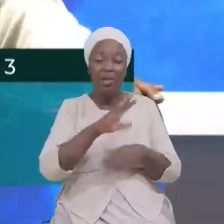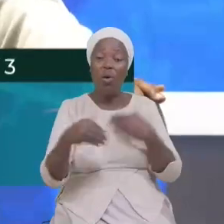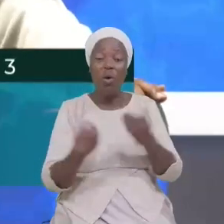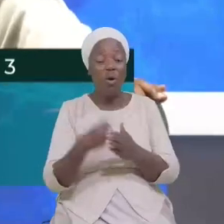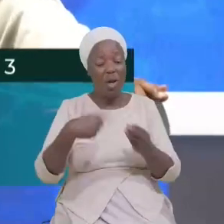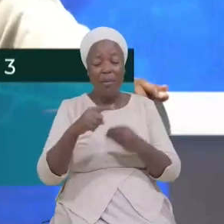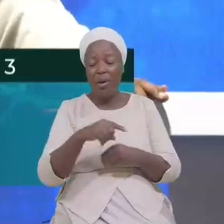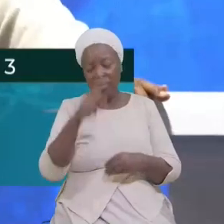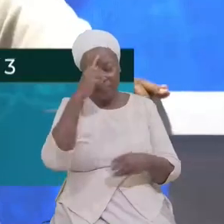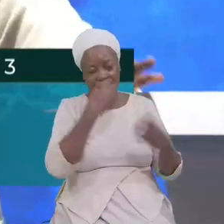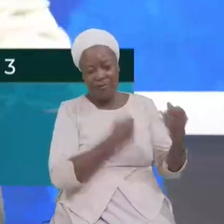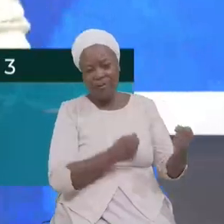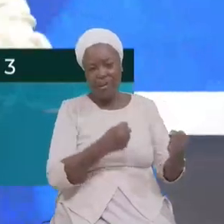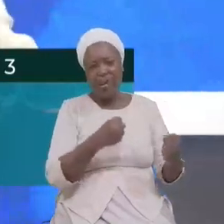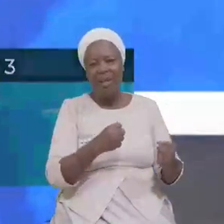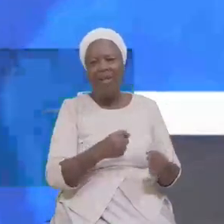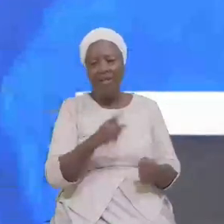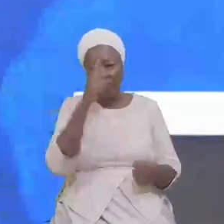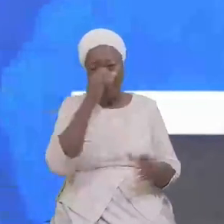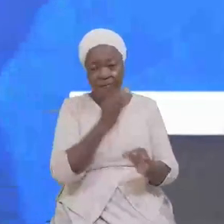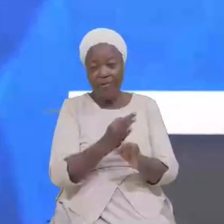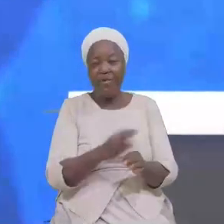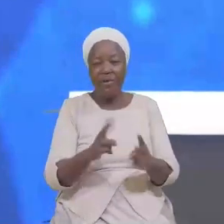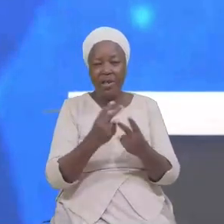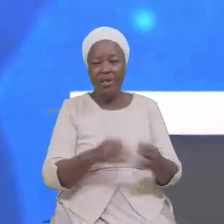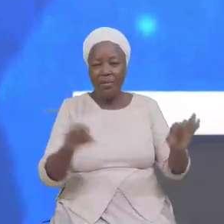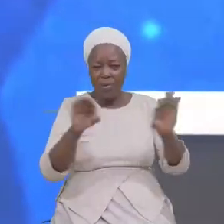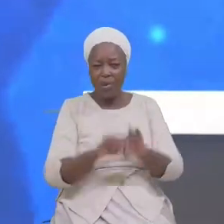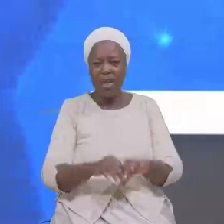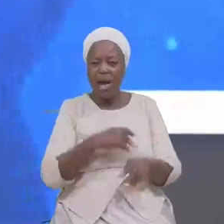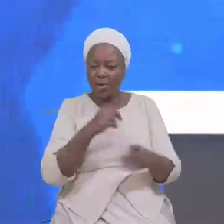une question de foi. Et qu'il y a la connexion